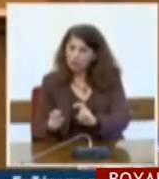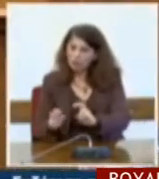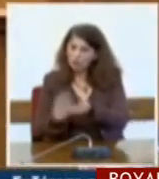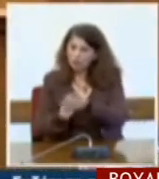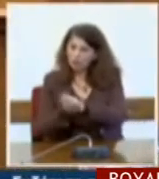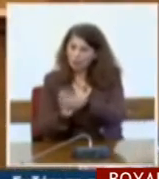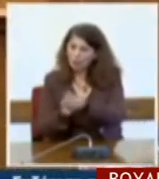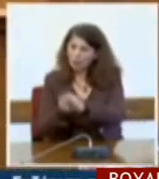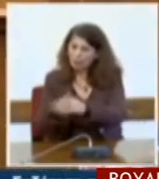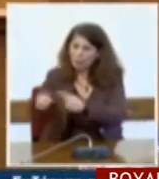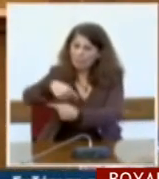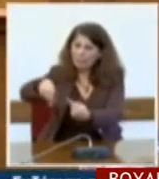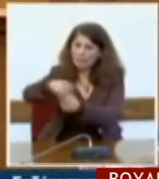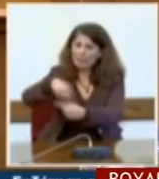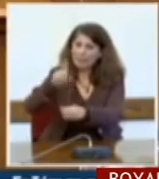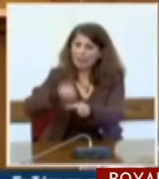στις τηλεπικοινωνίες.